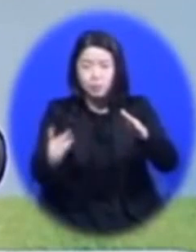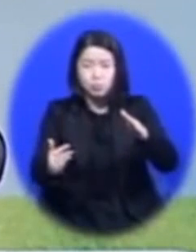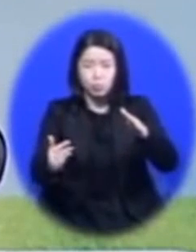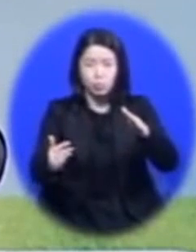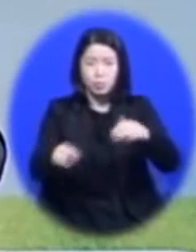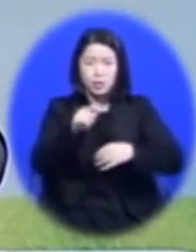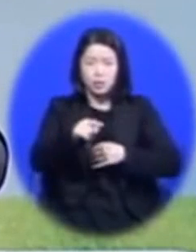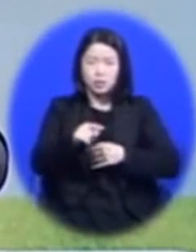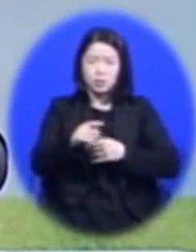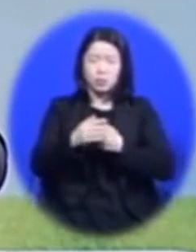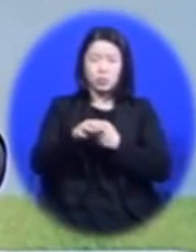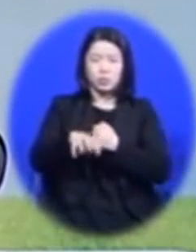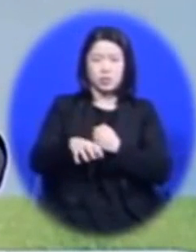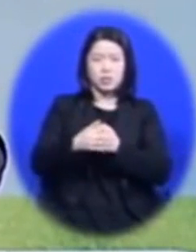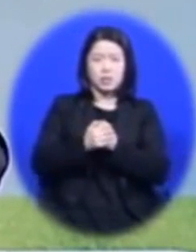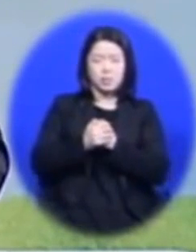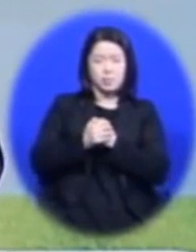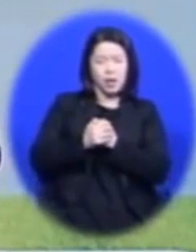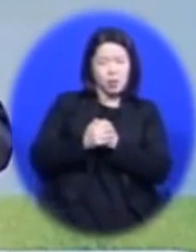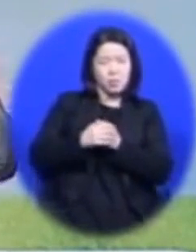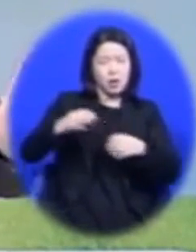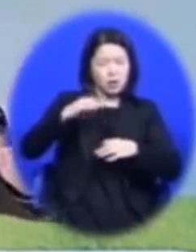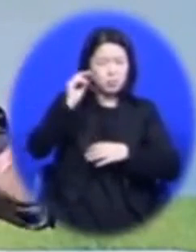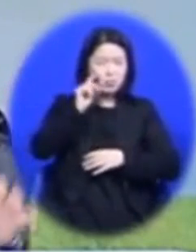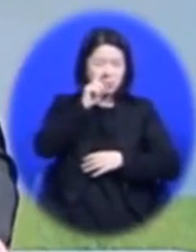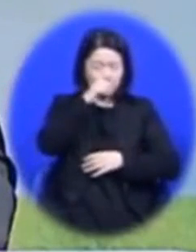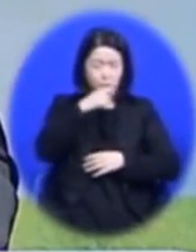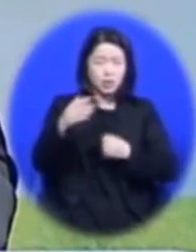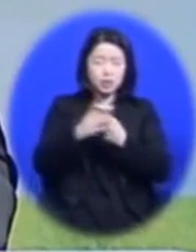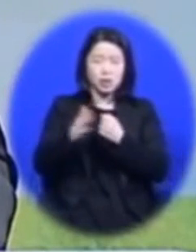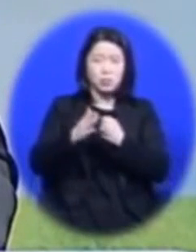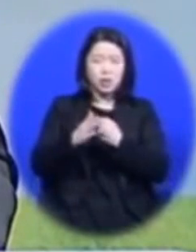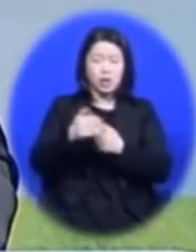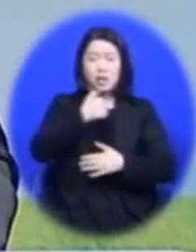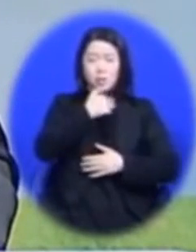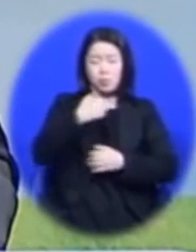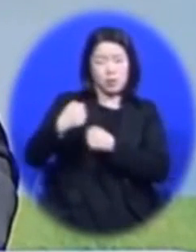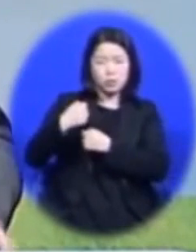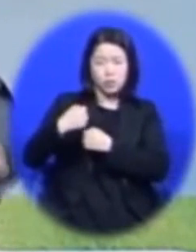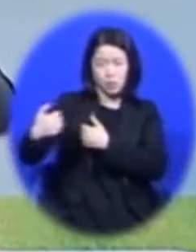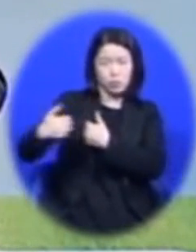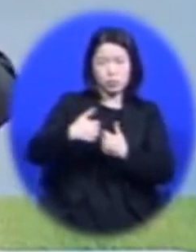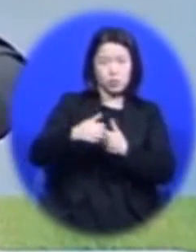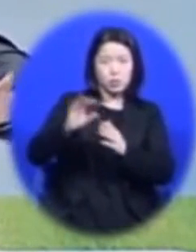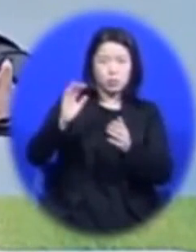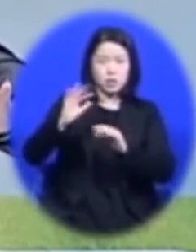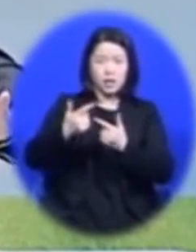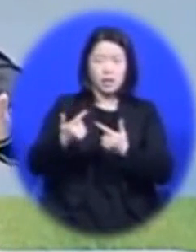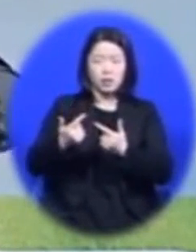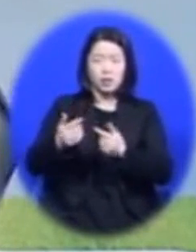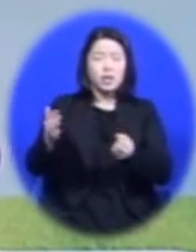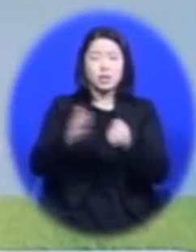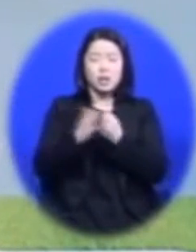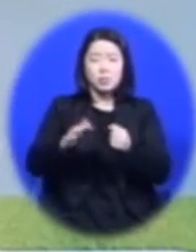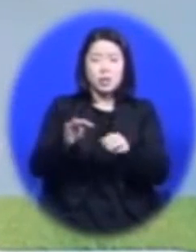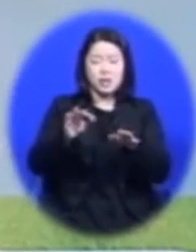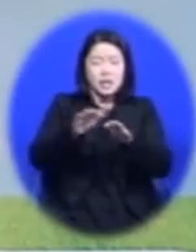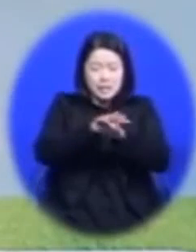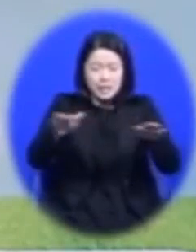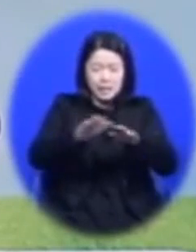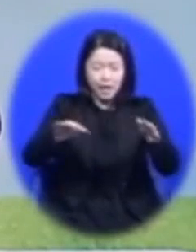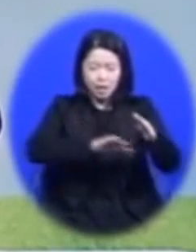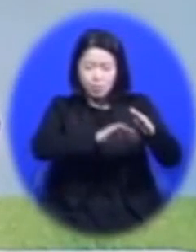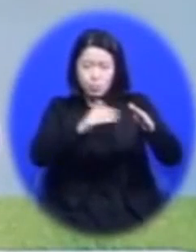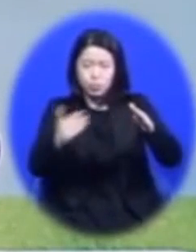워낙 부정이 있는 곳이라 로마 군인들이 더 이상 쫓아오지 않았어요. 그래서 지하 무덤에서 거기서 살았어요.